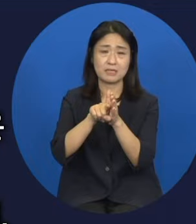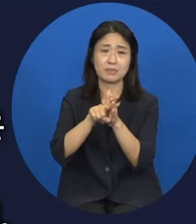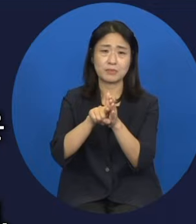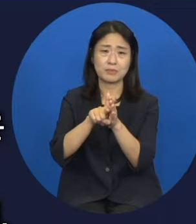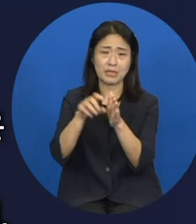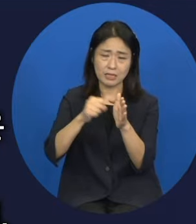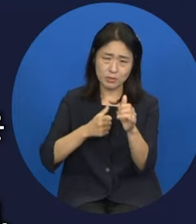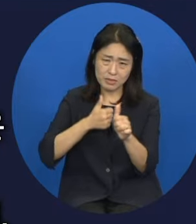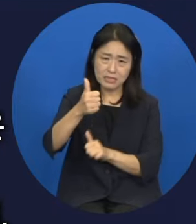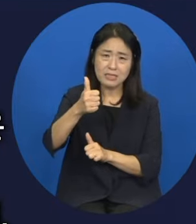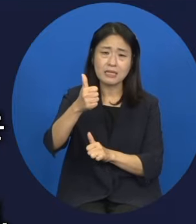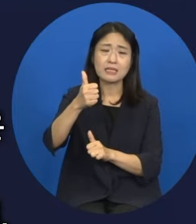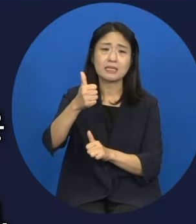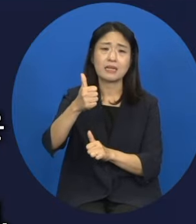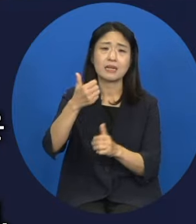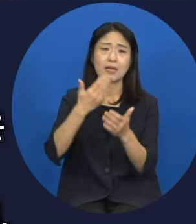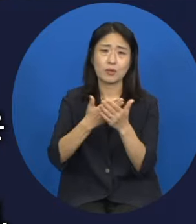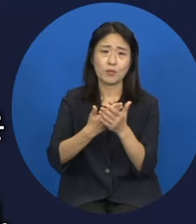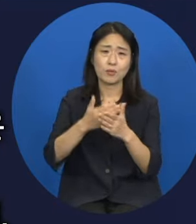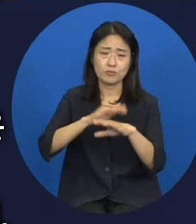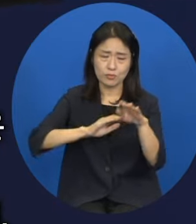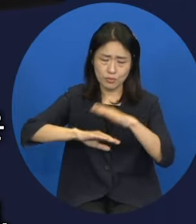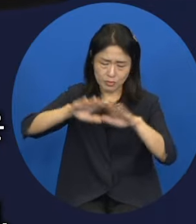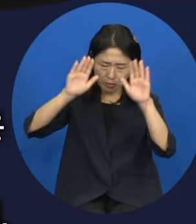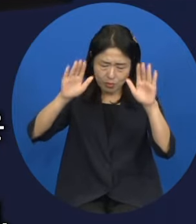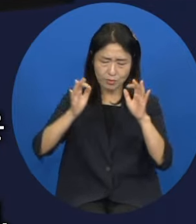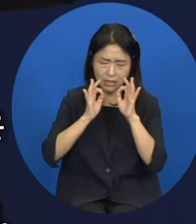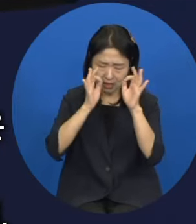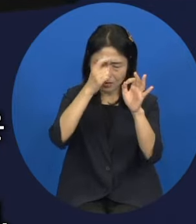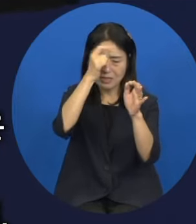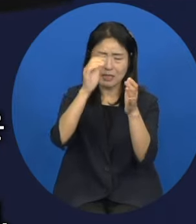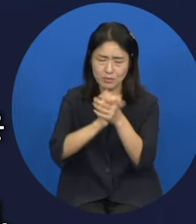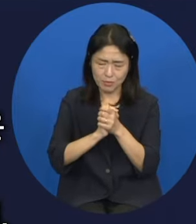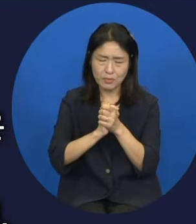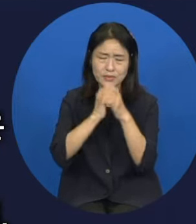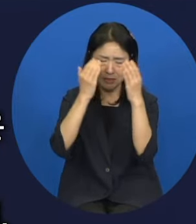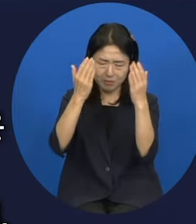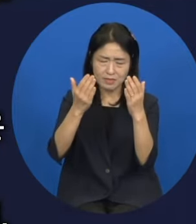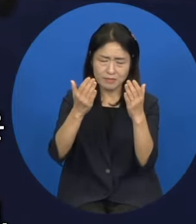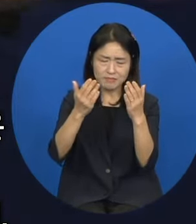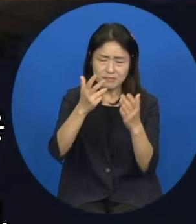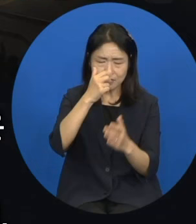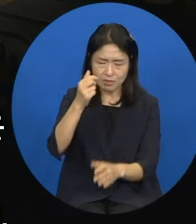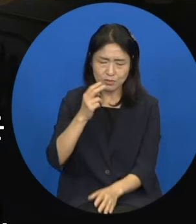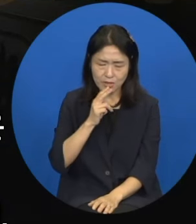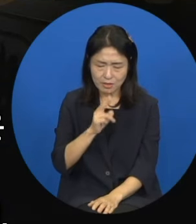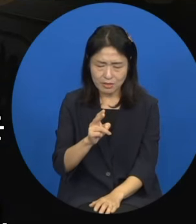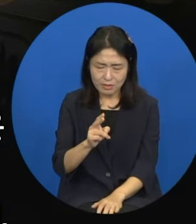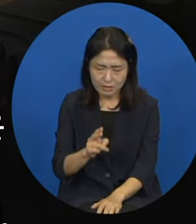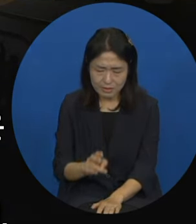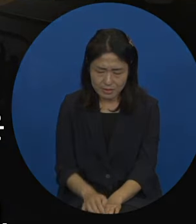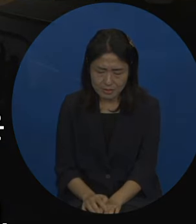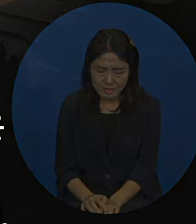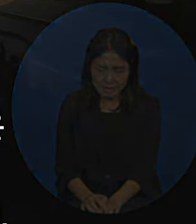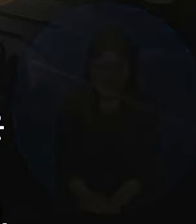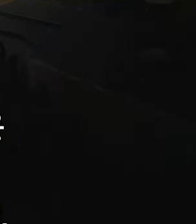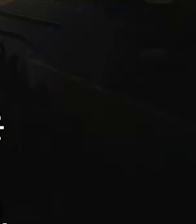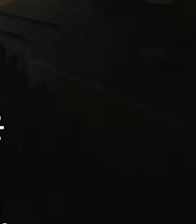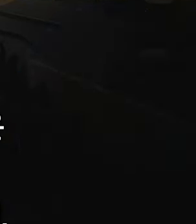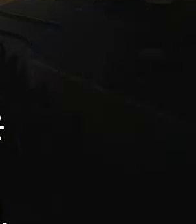승리하는 저들이 되게 해달라고 우리 두 손 들고 간절한 마음으로 기도하겠습니다. 주여,